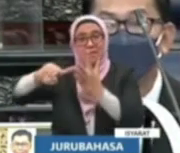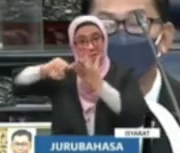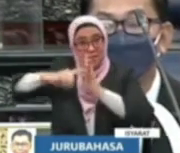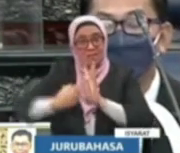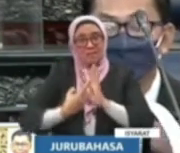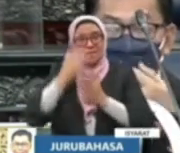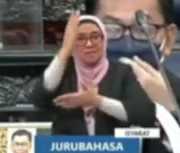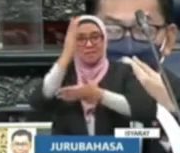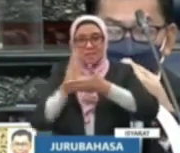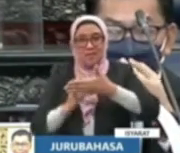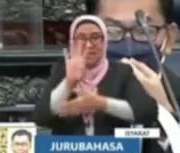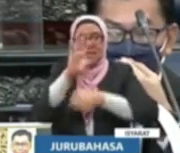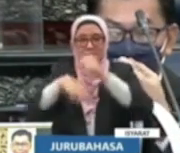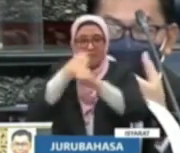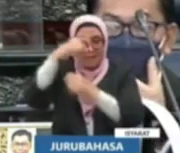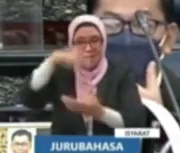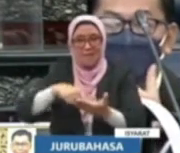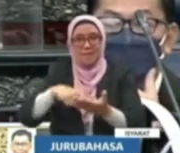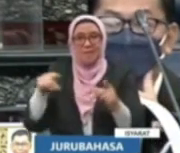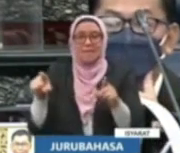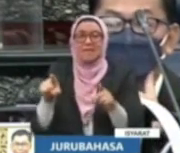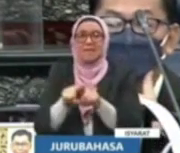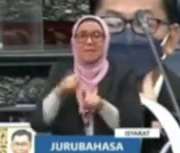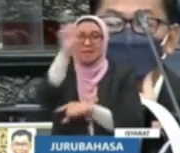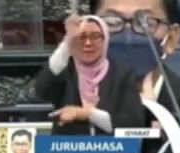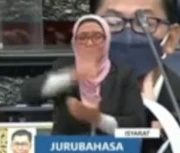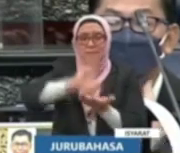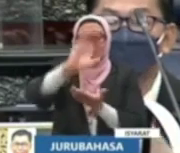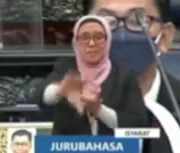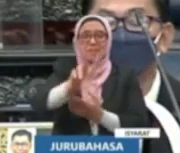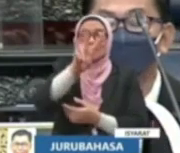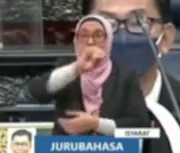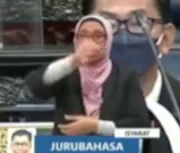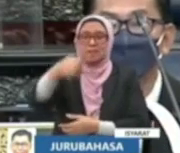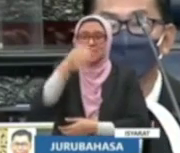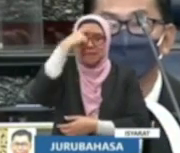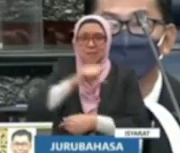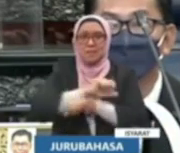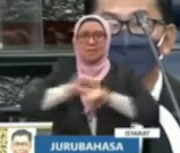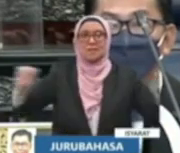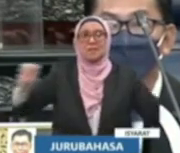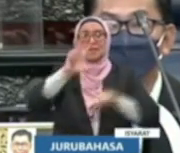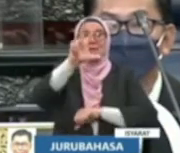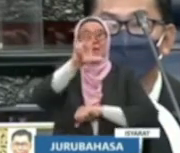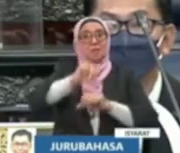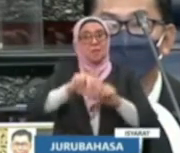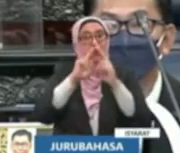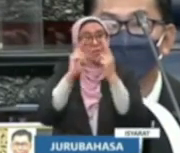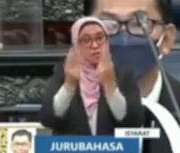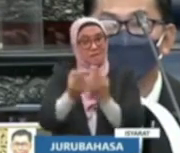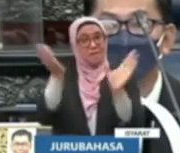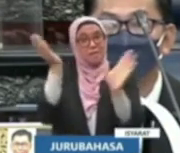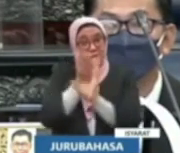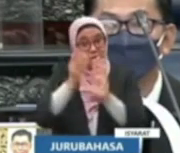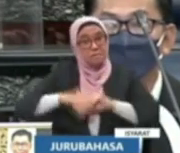Kajang butuhkan 18000000 pada institusi keuangan domestik bagi menyediakan 30 unit yang bergerak di sekitar